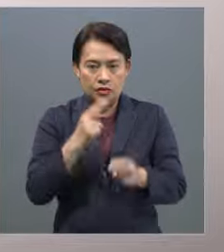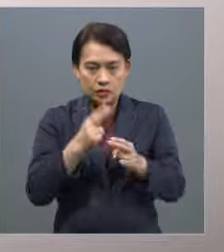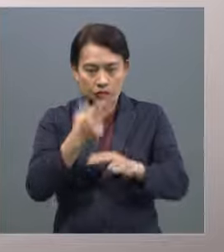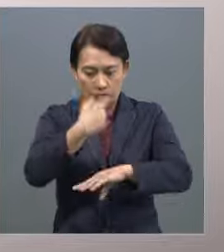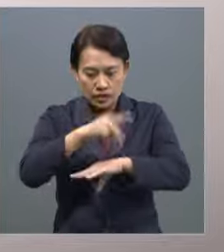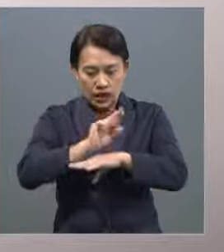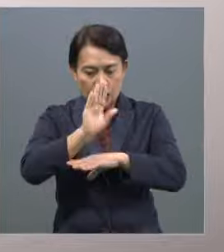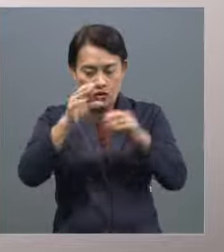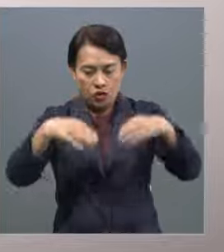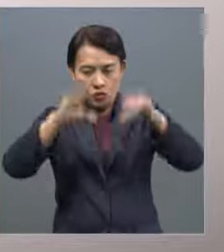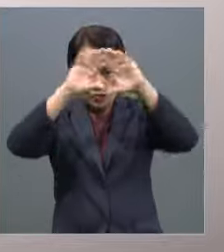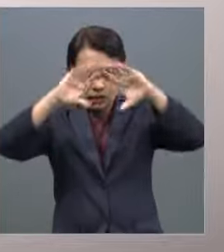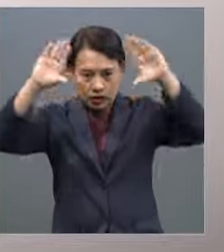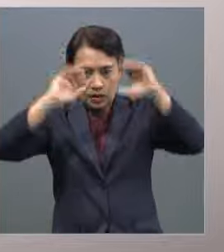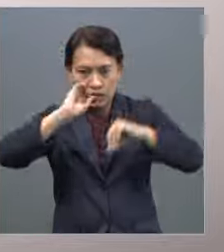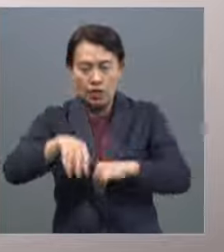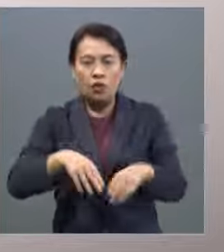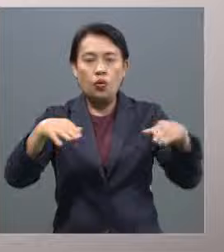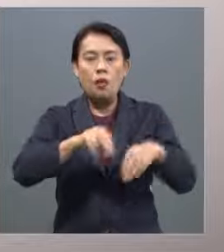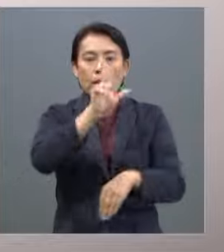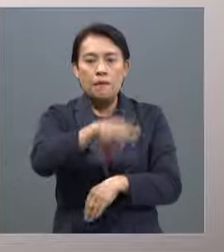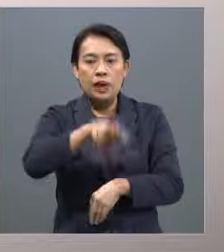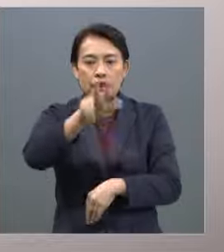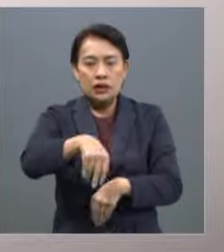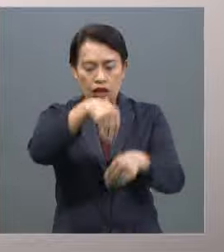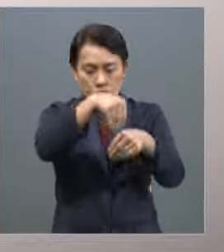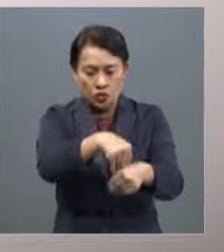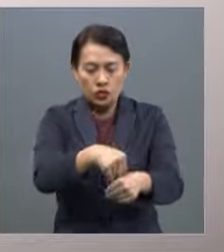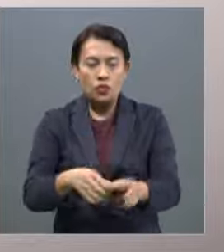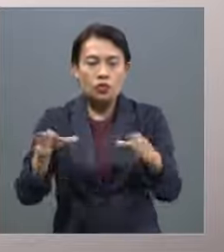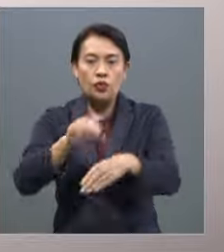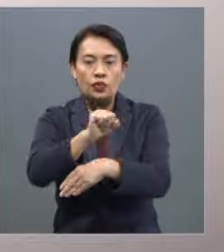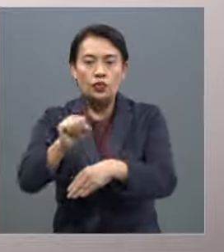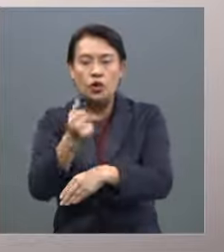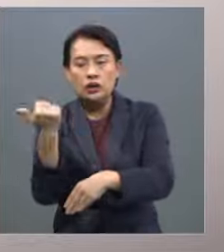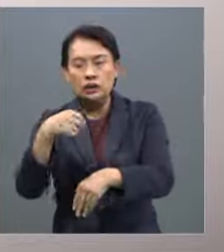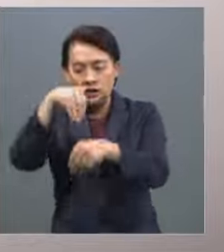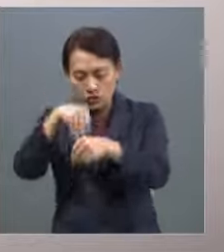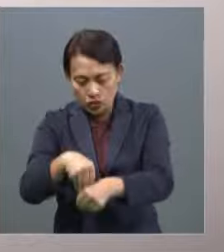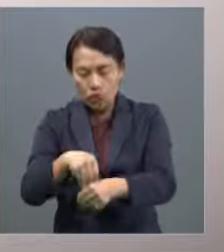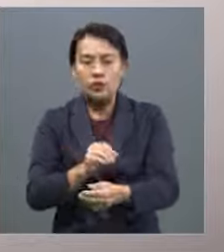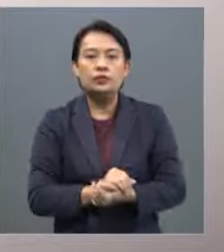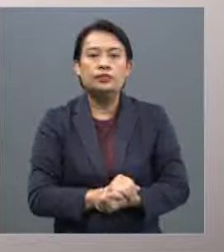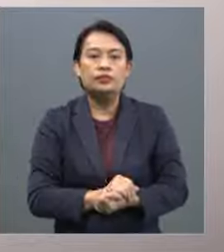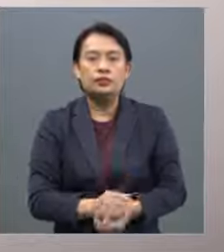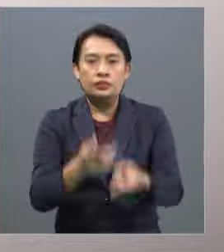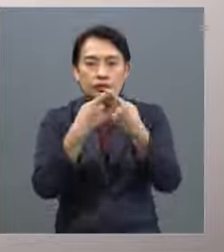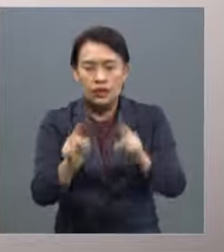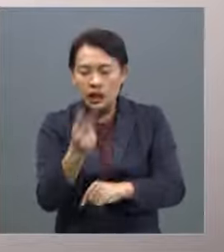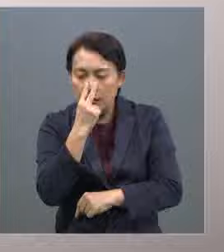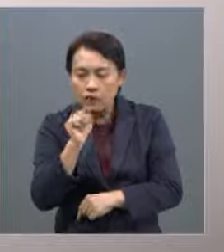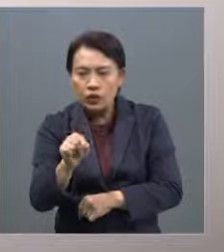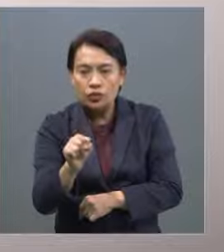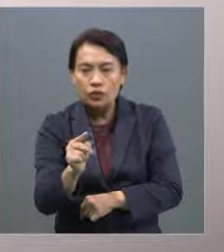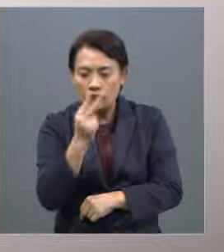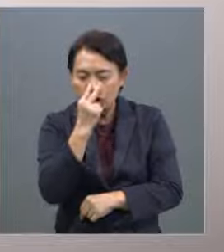ประธานพิพรัฐบาลบอกเลยว่าสสเพื่อไทยต้องอยู่นะแล้วก็สสพรรคร่วมด้วยเออแต่ทีเนี้ยหลายคนก็มองว่า